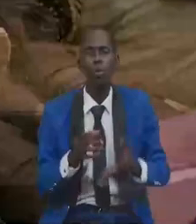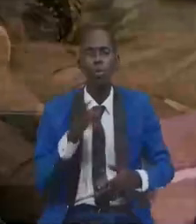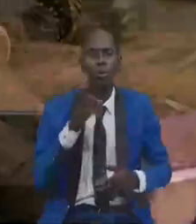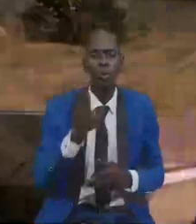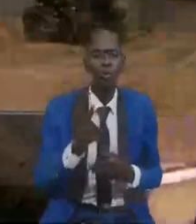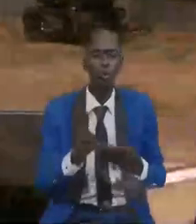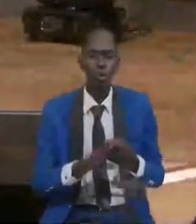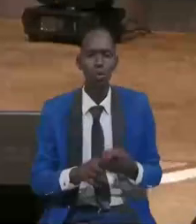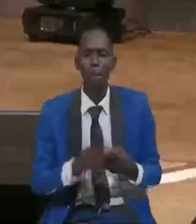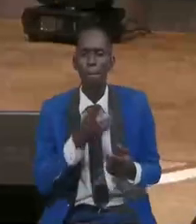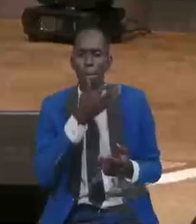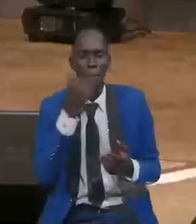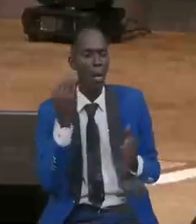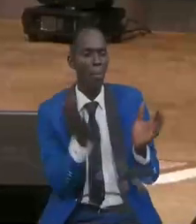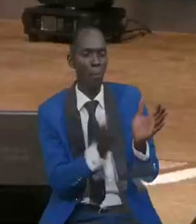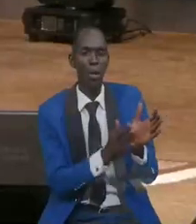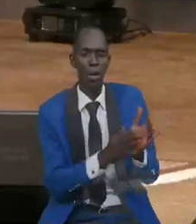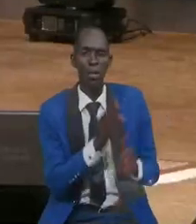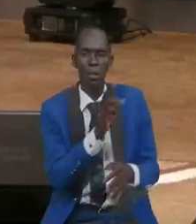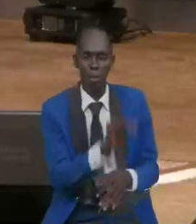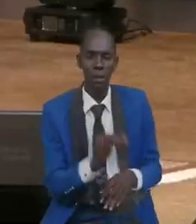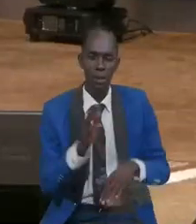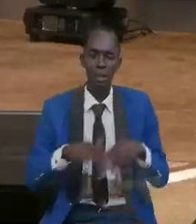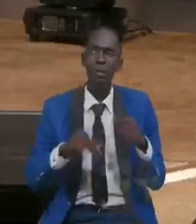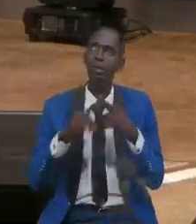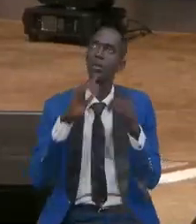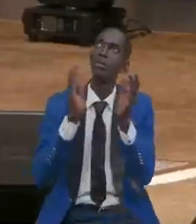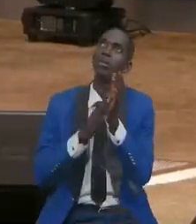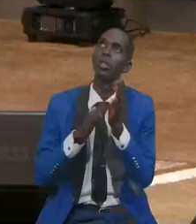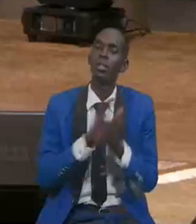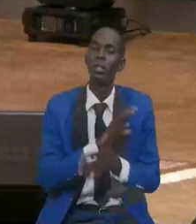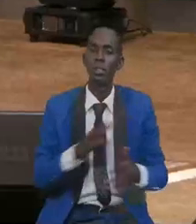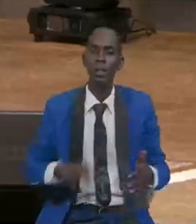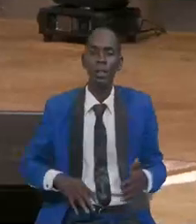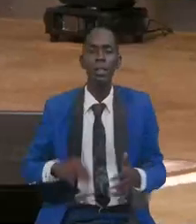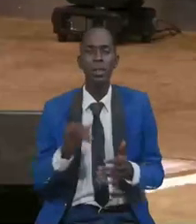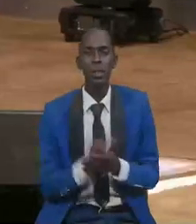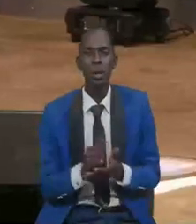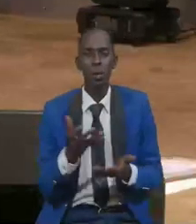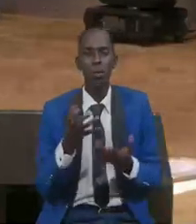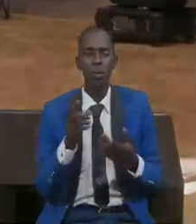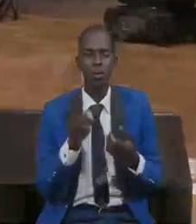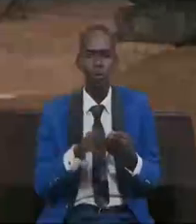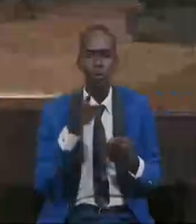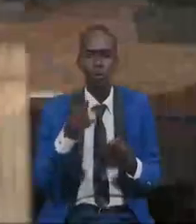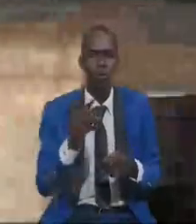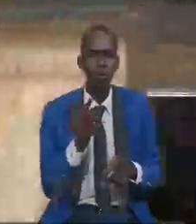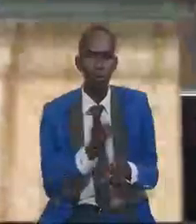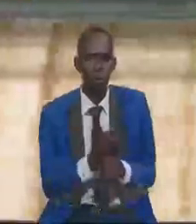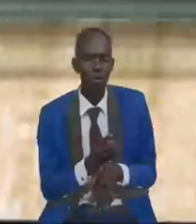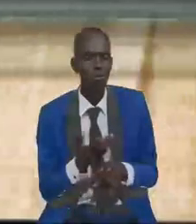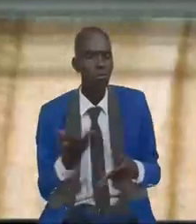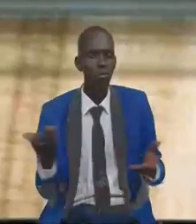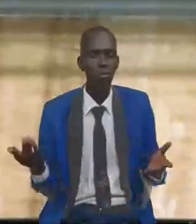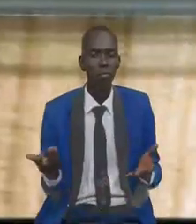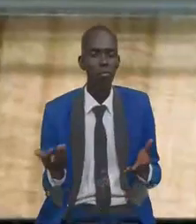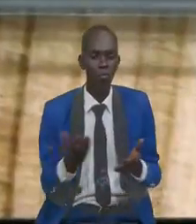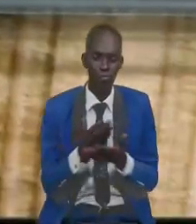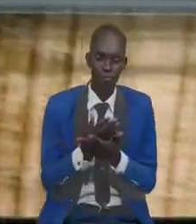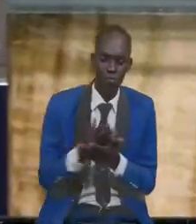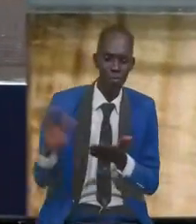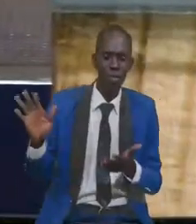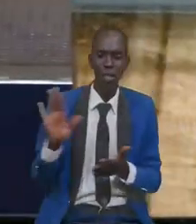exaltez plus que Dieu, plus que Christ. Que vous les surveillez, vous suivez leurs pas plus que Dieu. Et